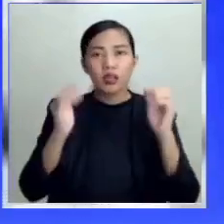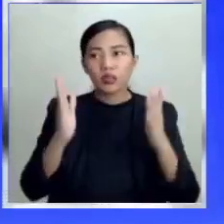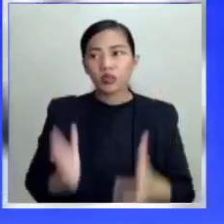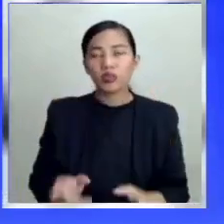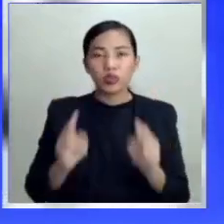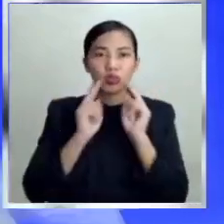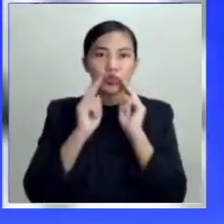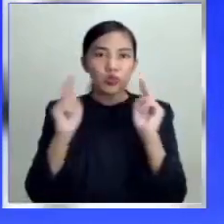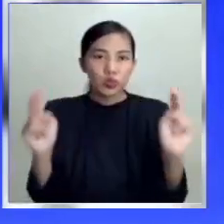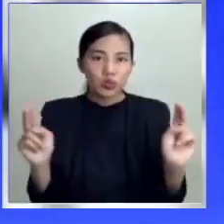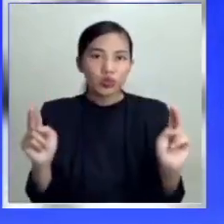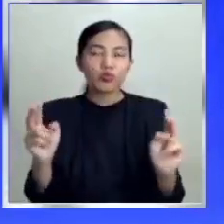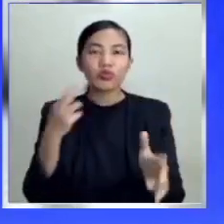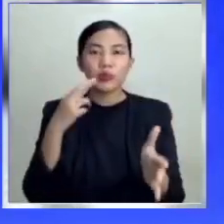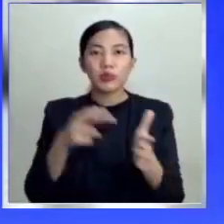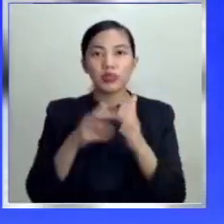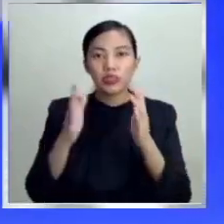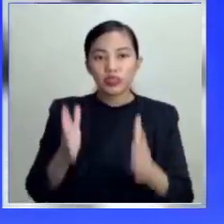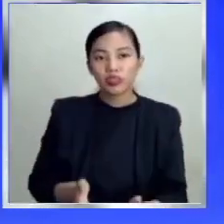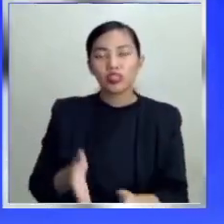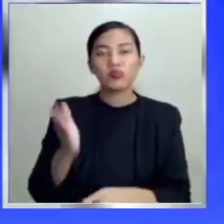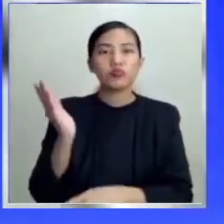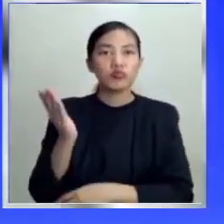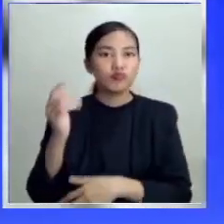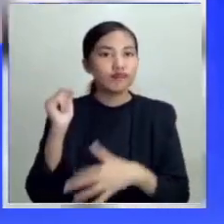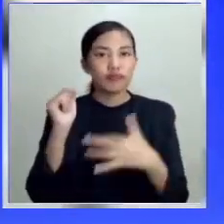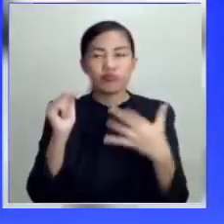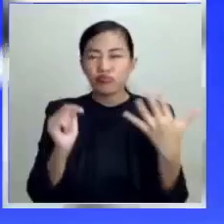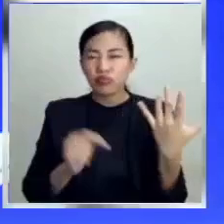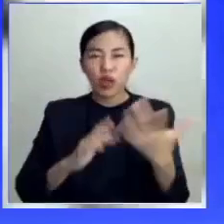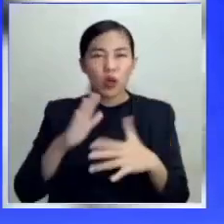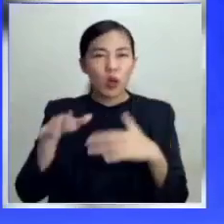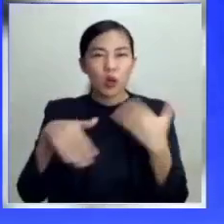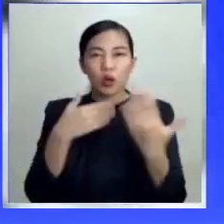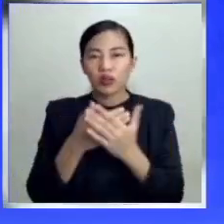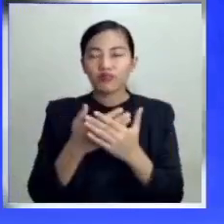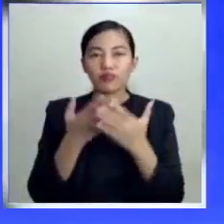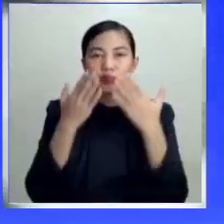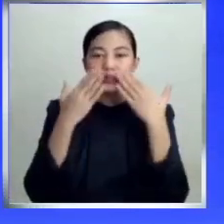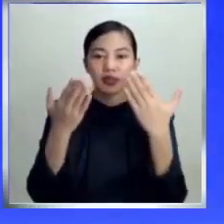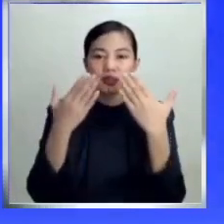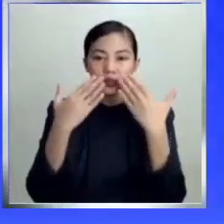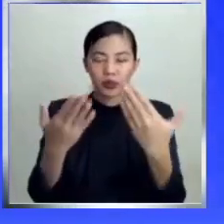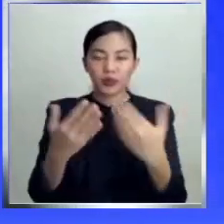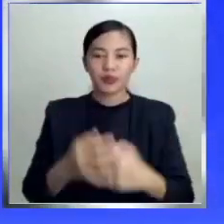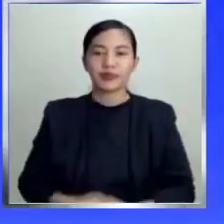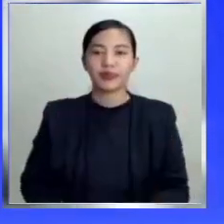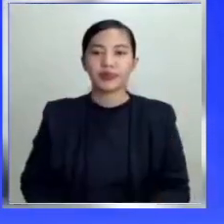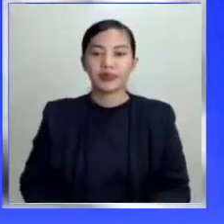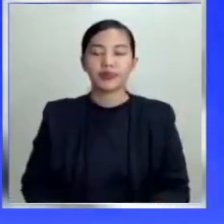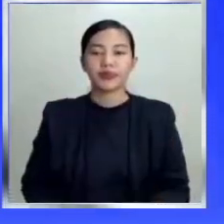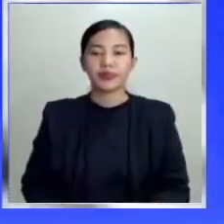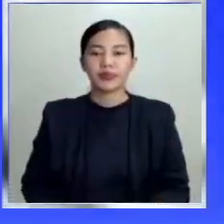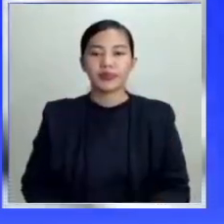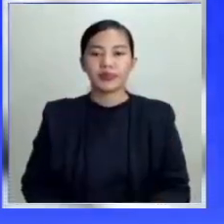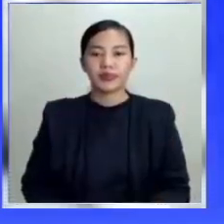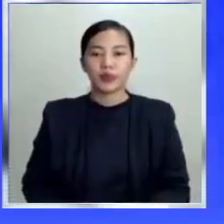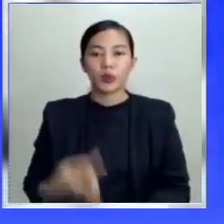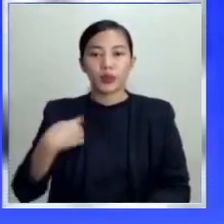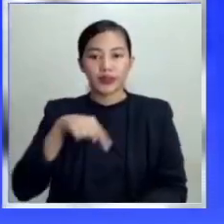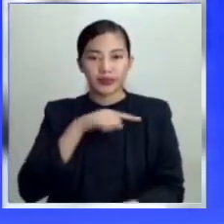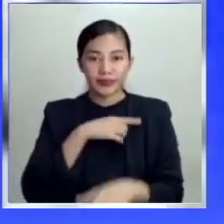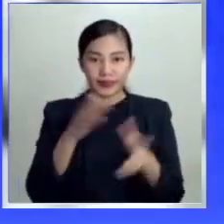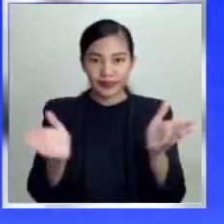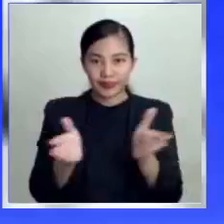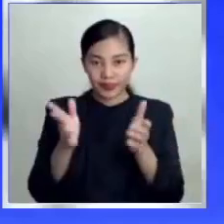si Vicky, si Howie, si Atom, lahat. Naku, maraming salamat po. At syempre, ang paanyaya namin, patuloy niyo